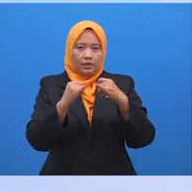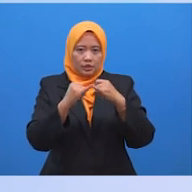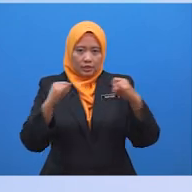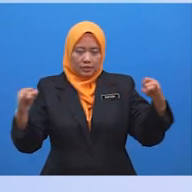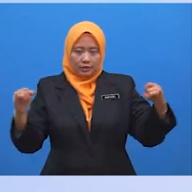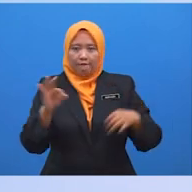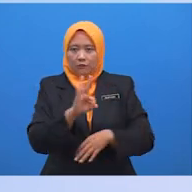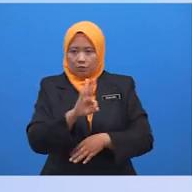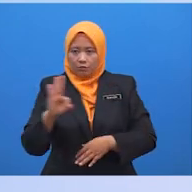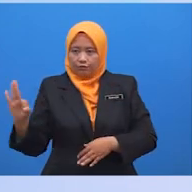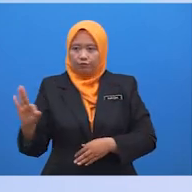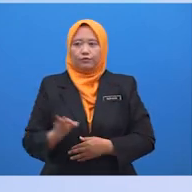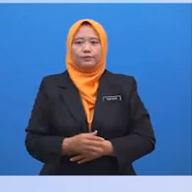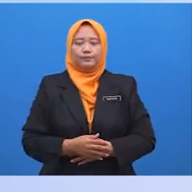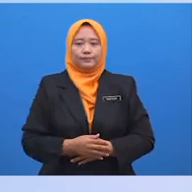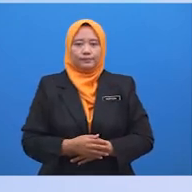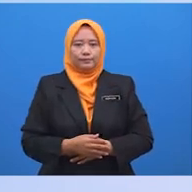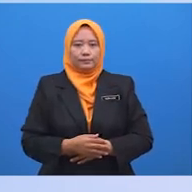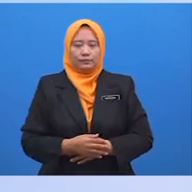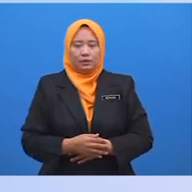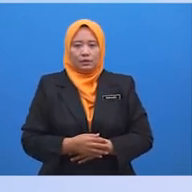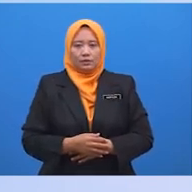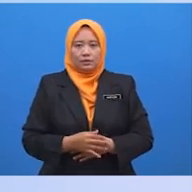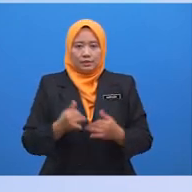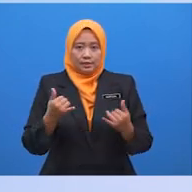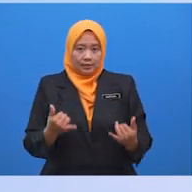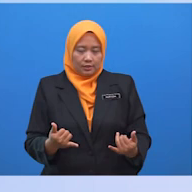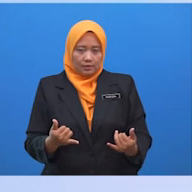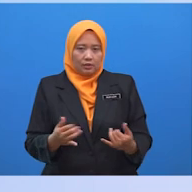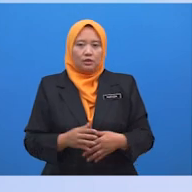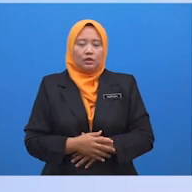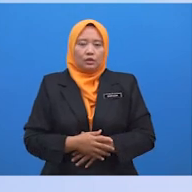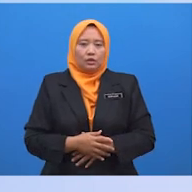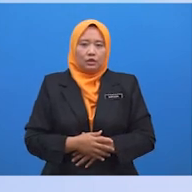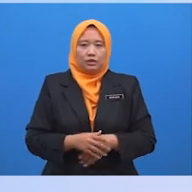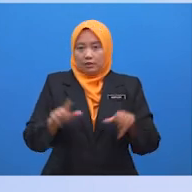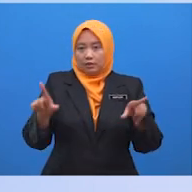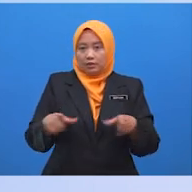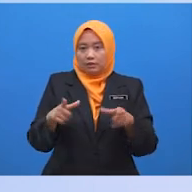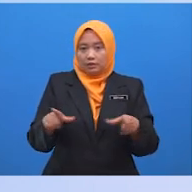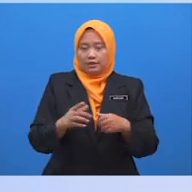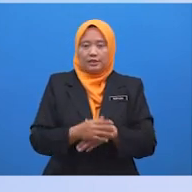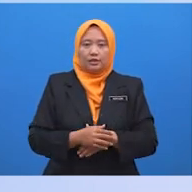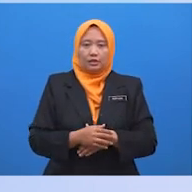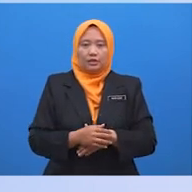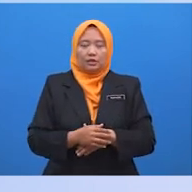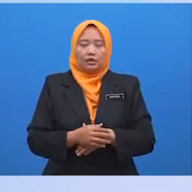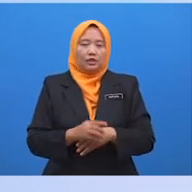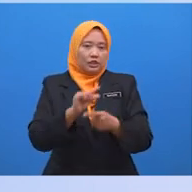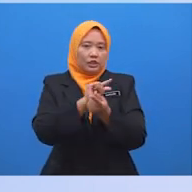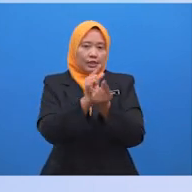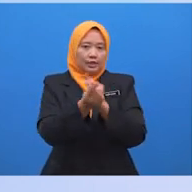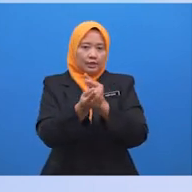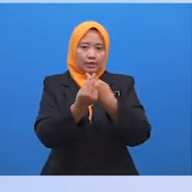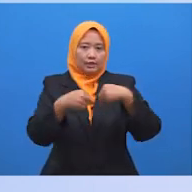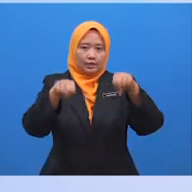Seterusnya, pelaksanaan strategi dengan menggantikan nilai jarak mencancang iaitu